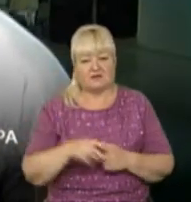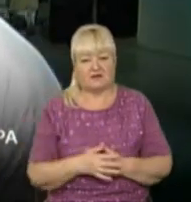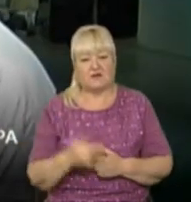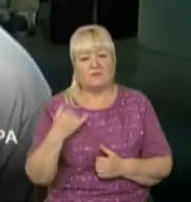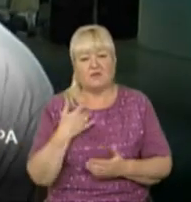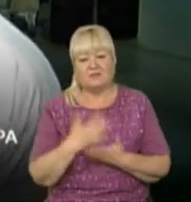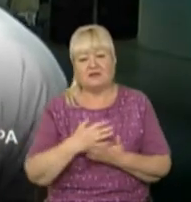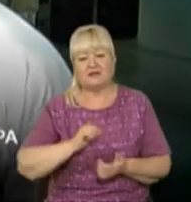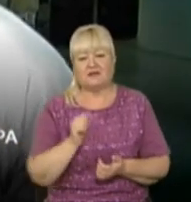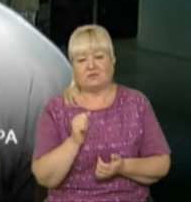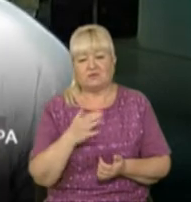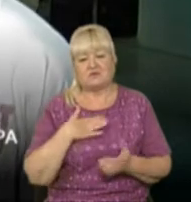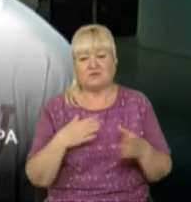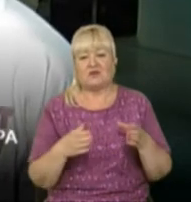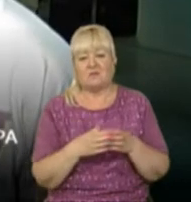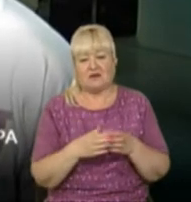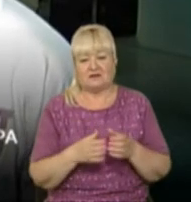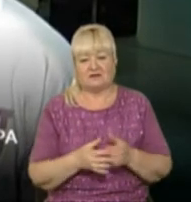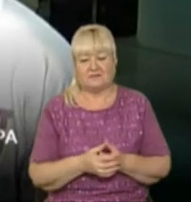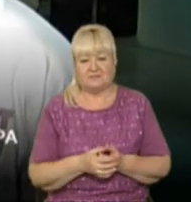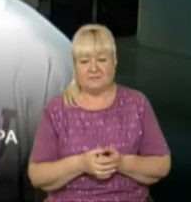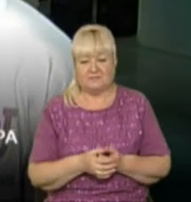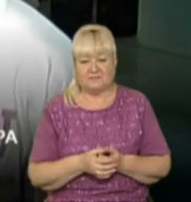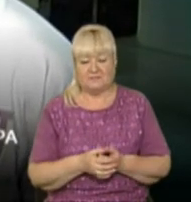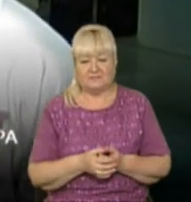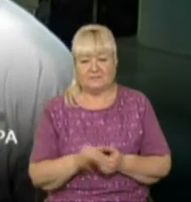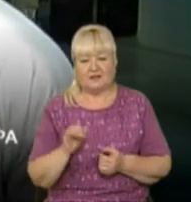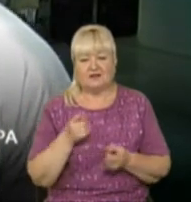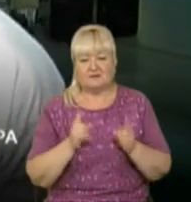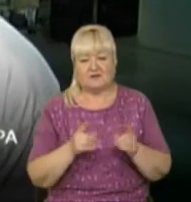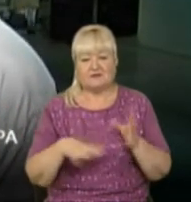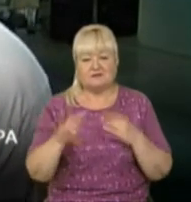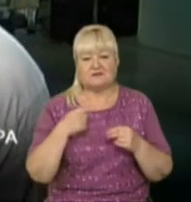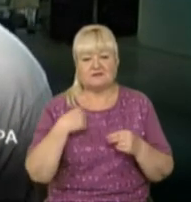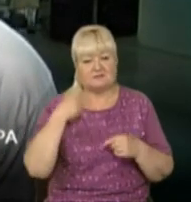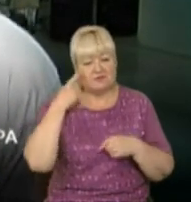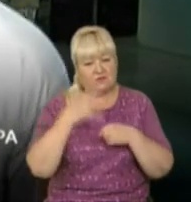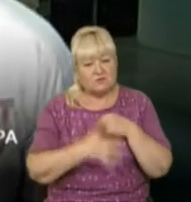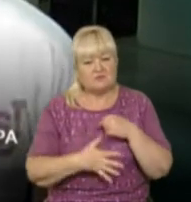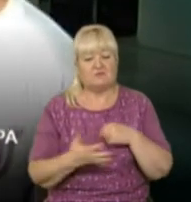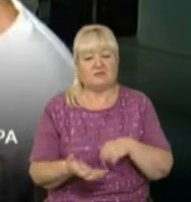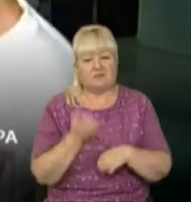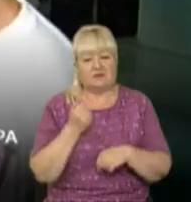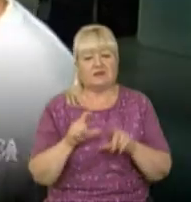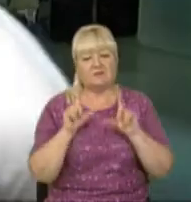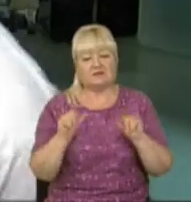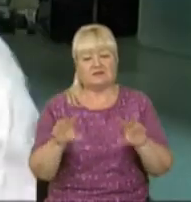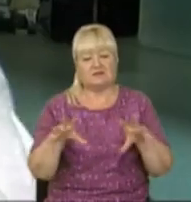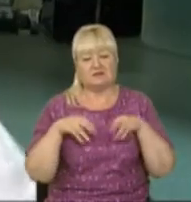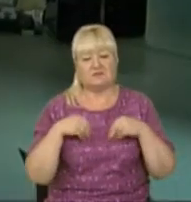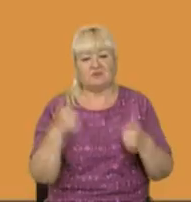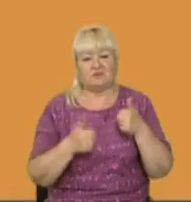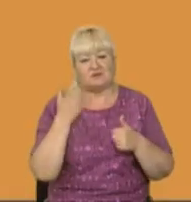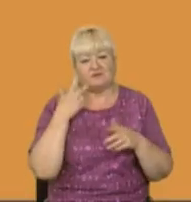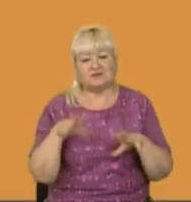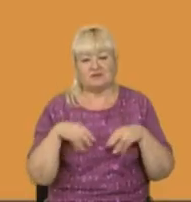друзі, моя команда, і насправді вони все розуміють і підтримують, і їздять зі мною на конкурси, і завжди зі